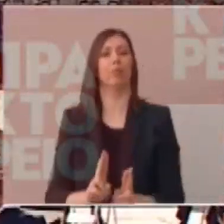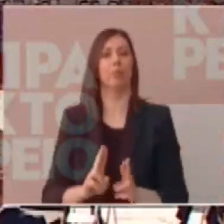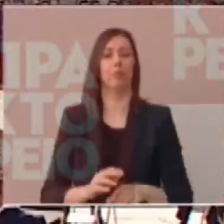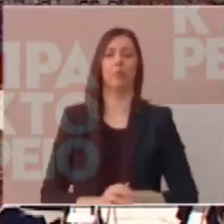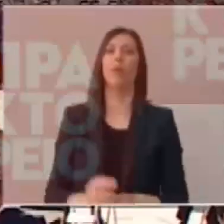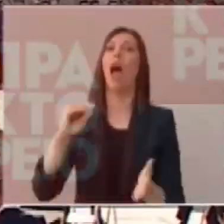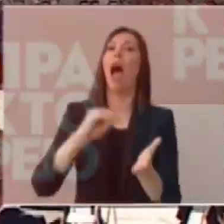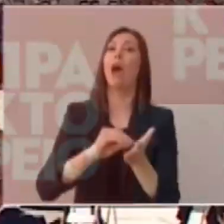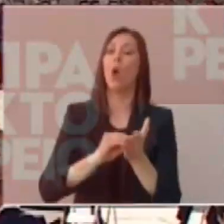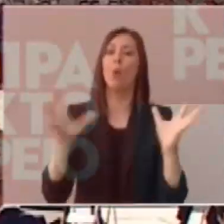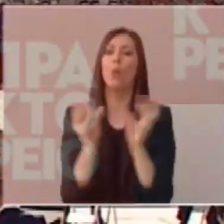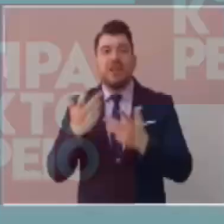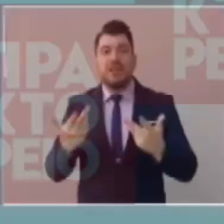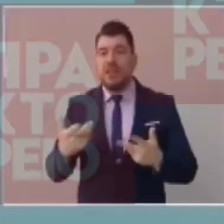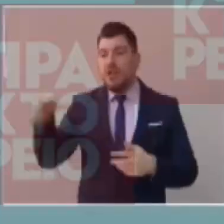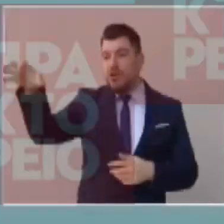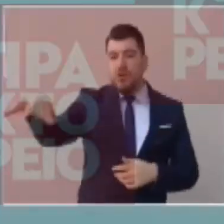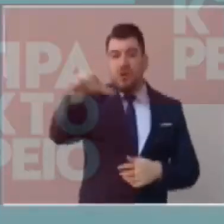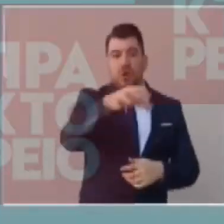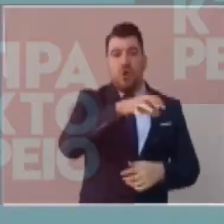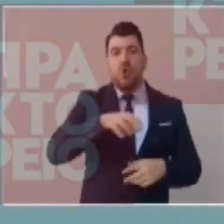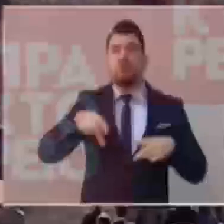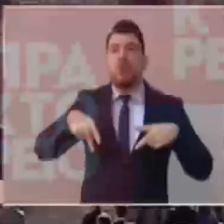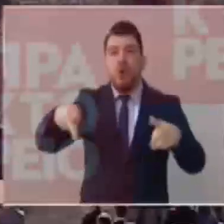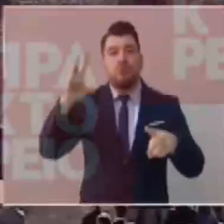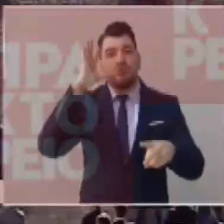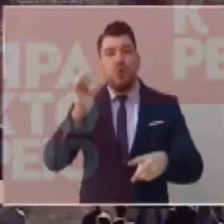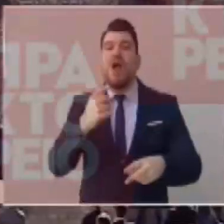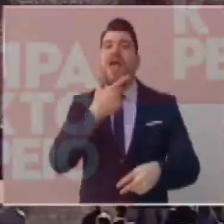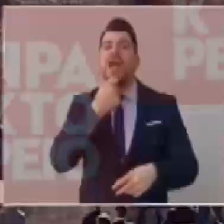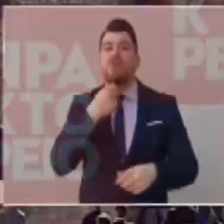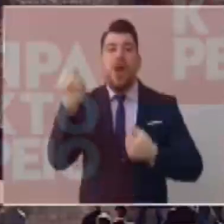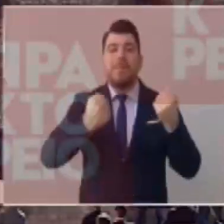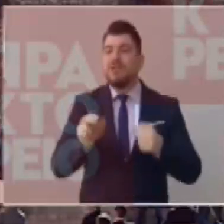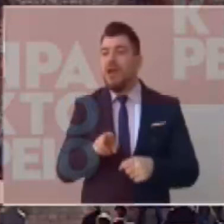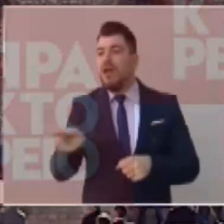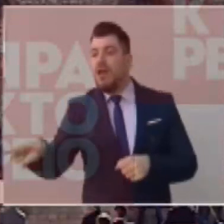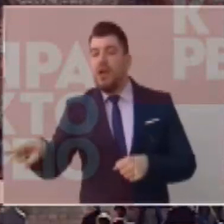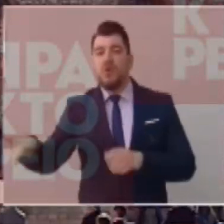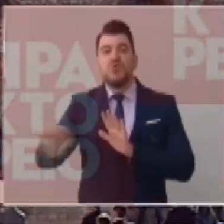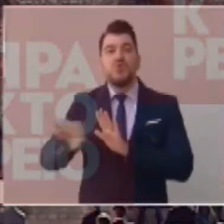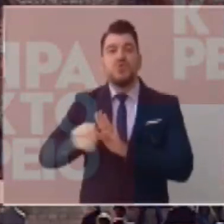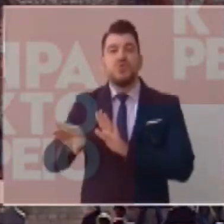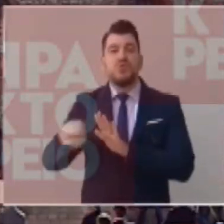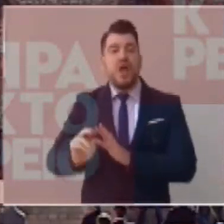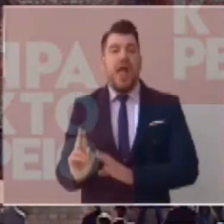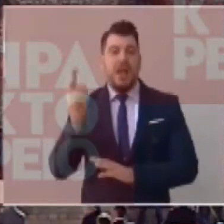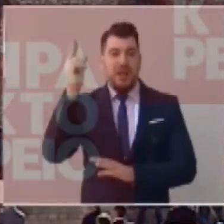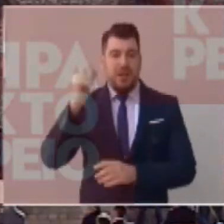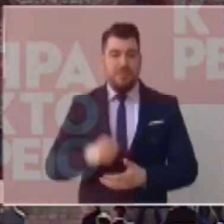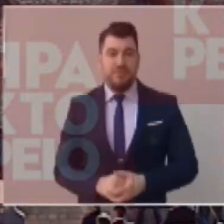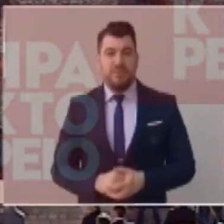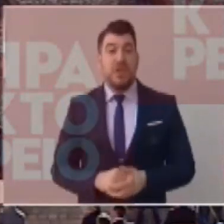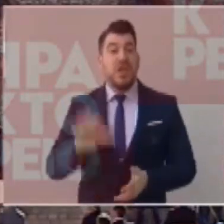πράσινη συμφωνία. Ο δικός μας εθνικός στόχος ακόμα σήμερα είναι λιγότερο φιλόδοξος από τους στόχους